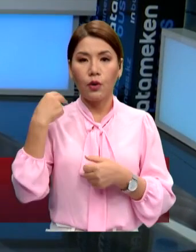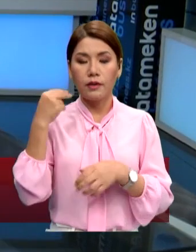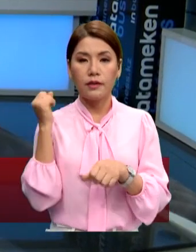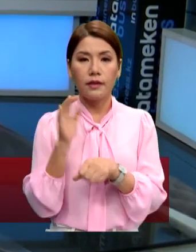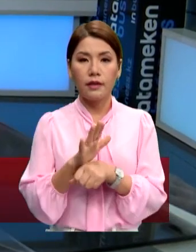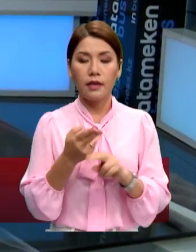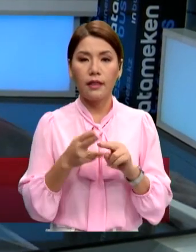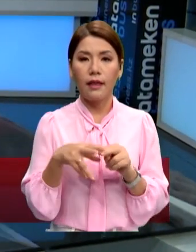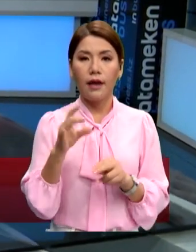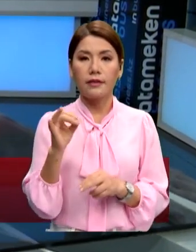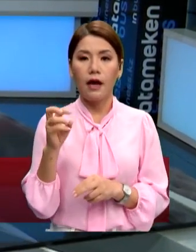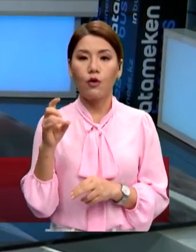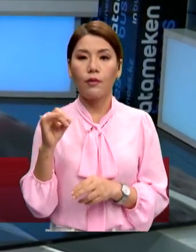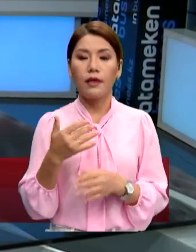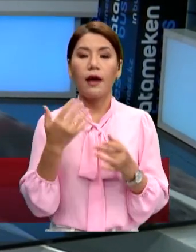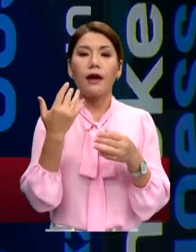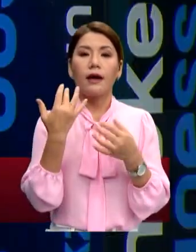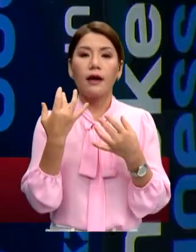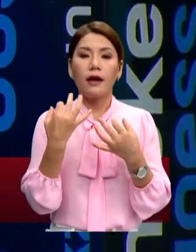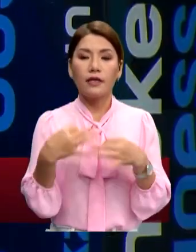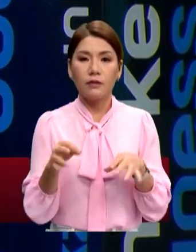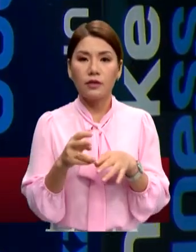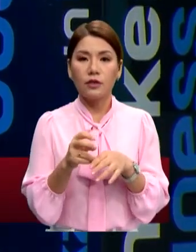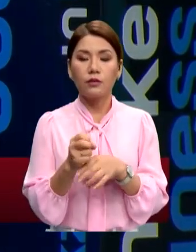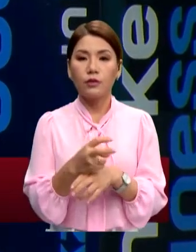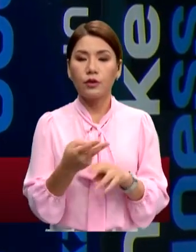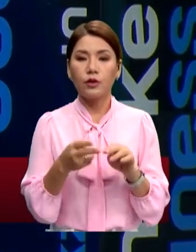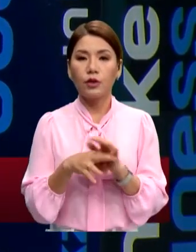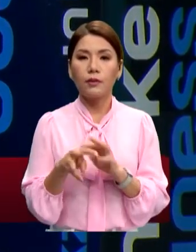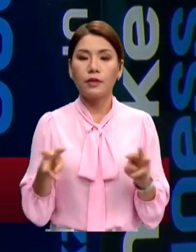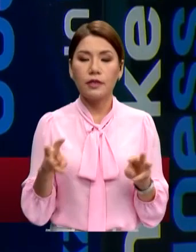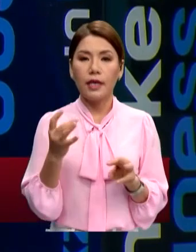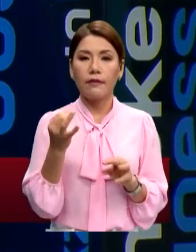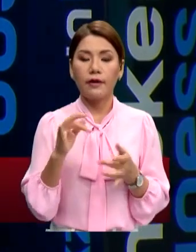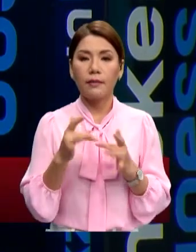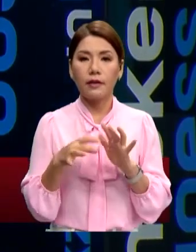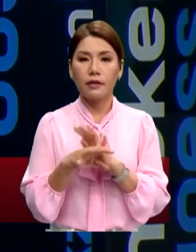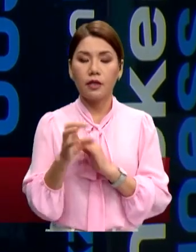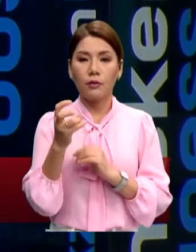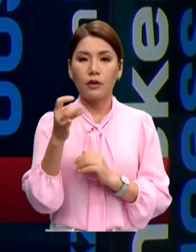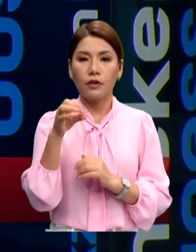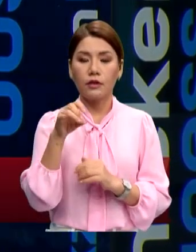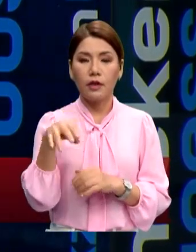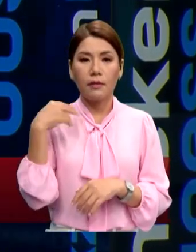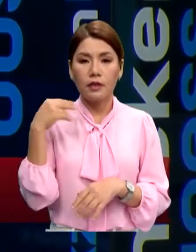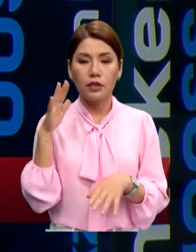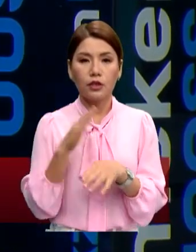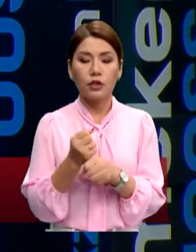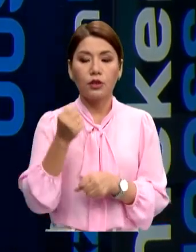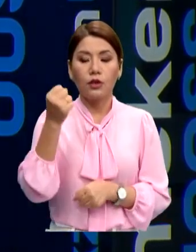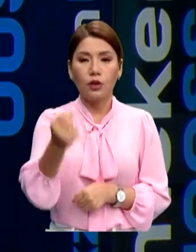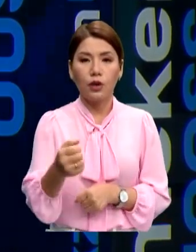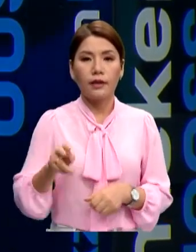государства Аскар Умаров освобожден от должности министра информации. И по информации пресс-службы президента назначен на